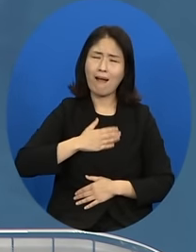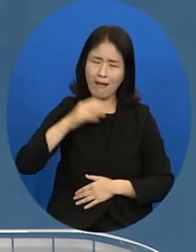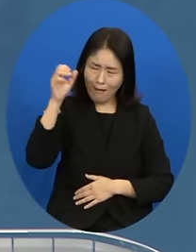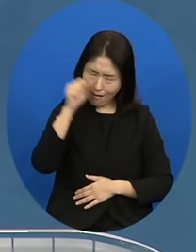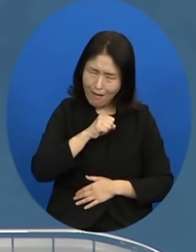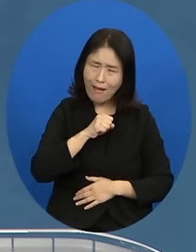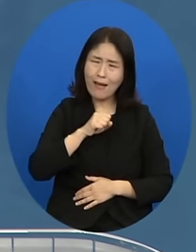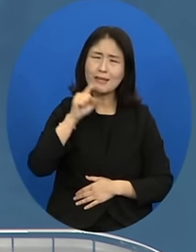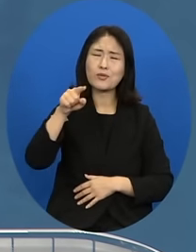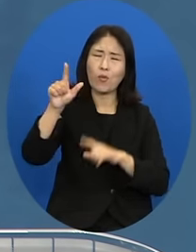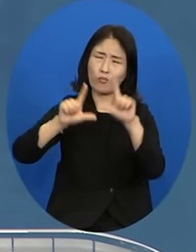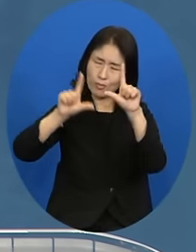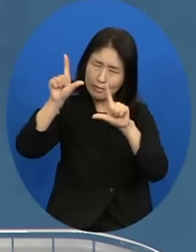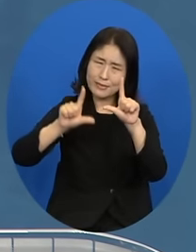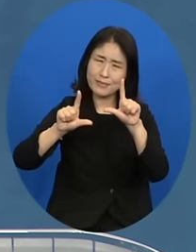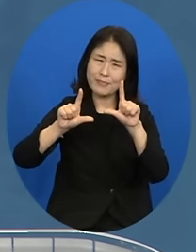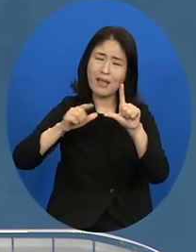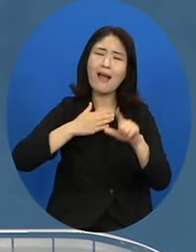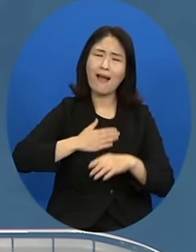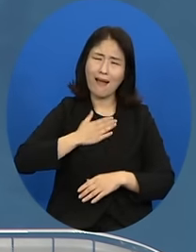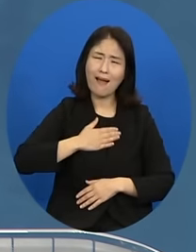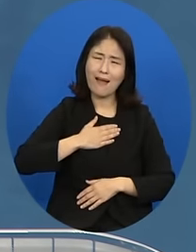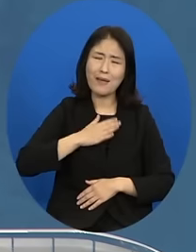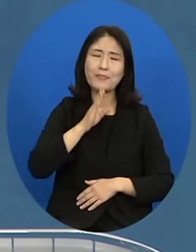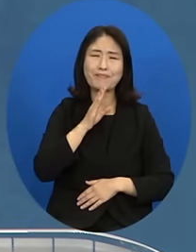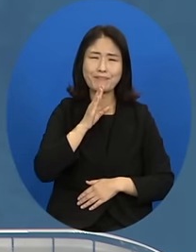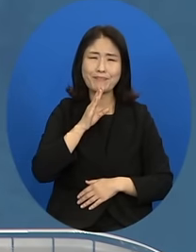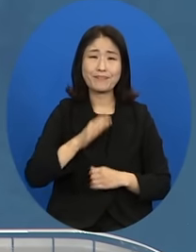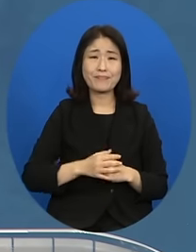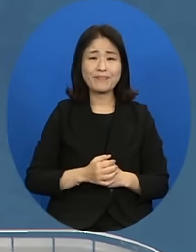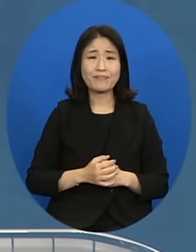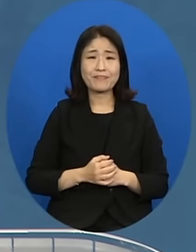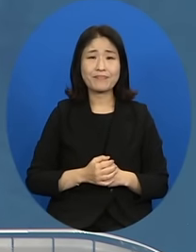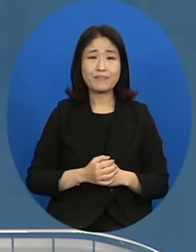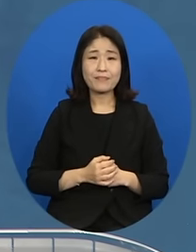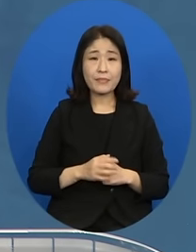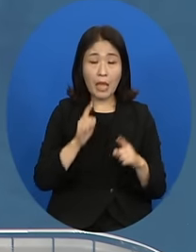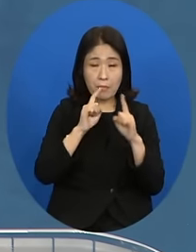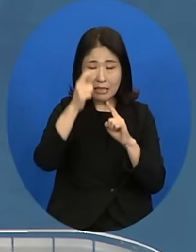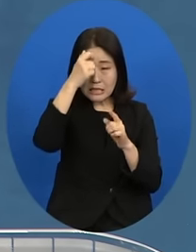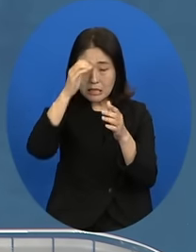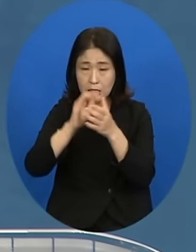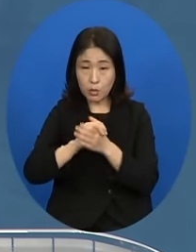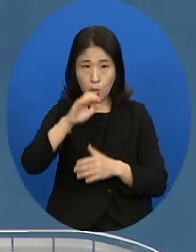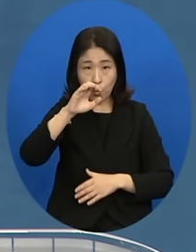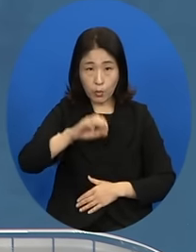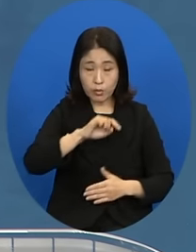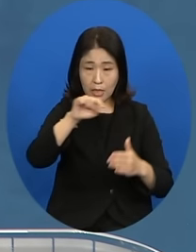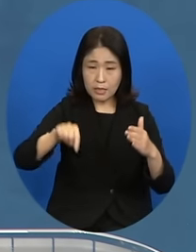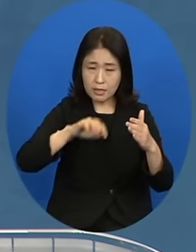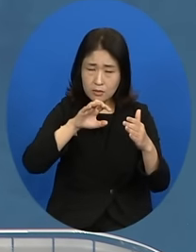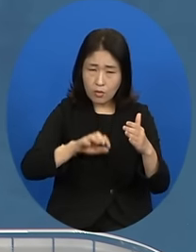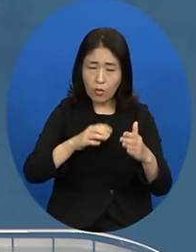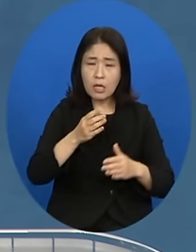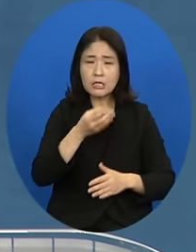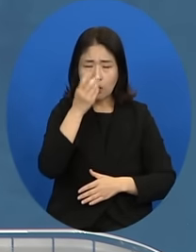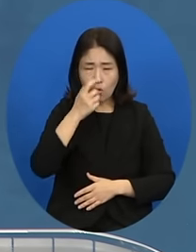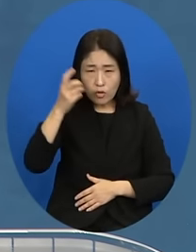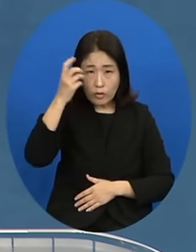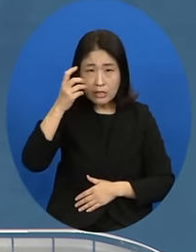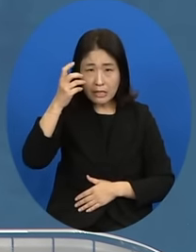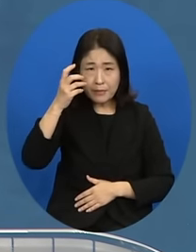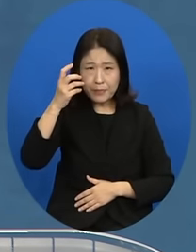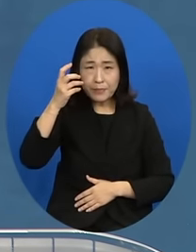살라고 하시는 거구나 알게 되었고, 그리고 말씀과 기도의 자리에서 성령님께서 저로